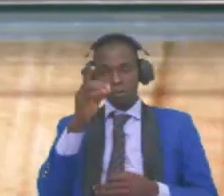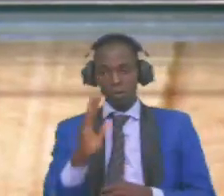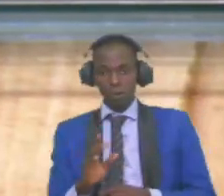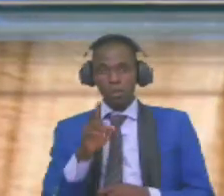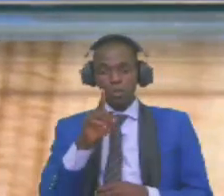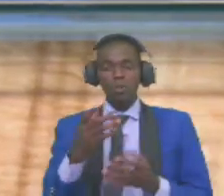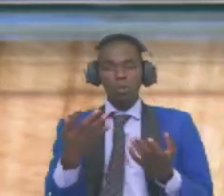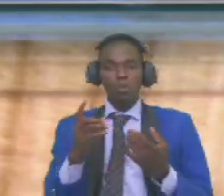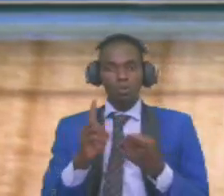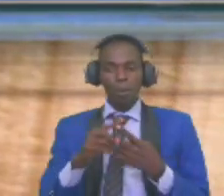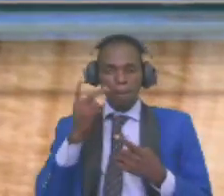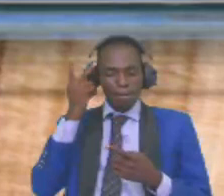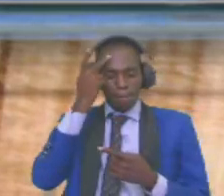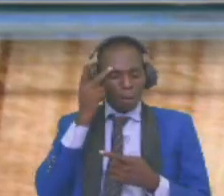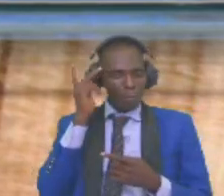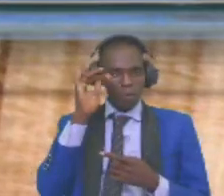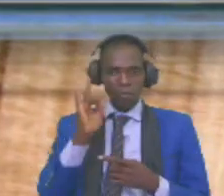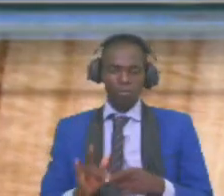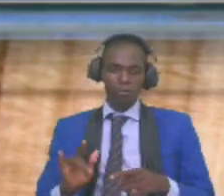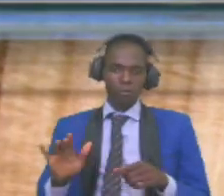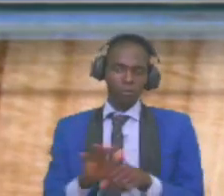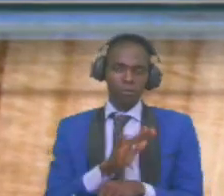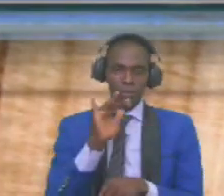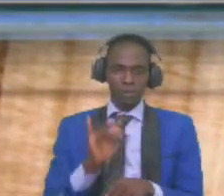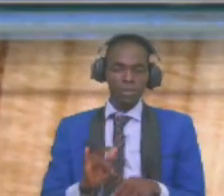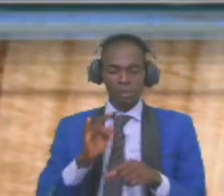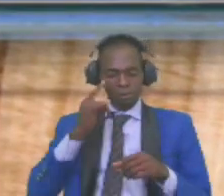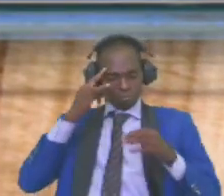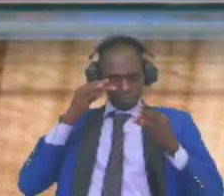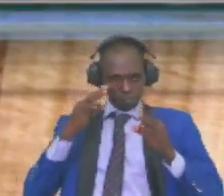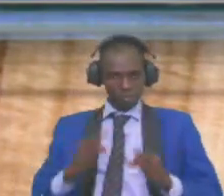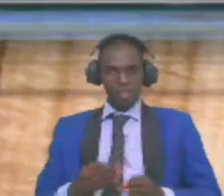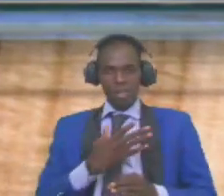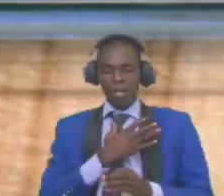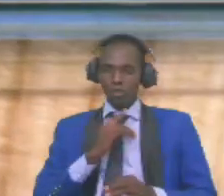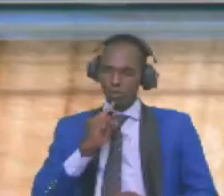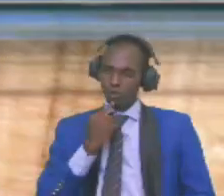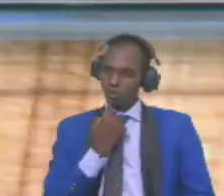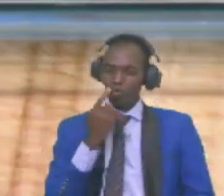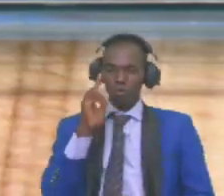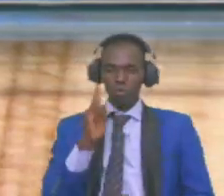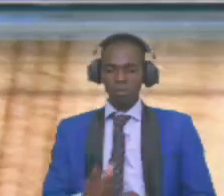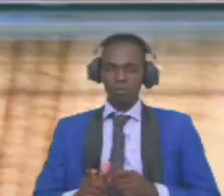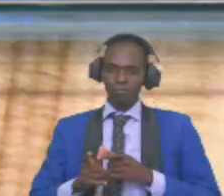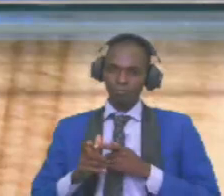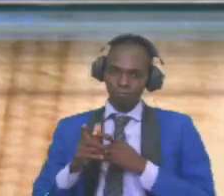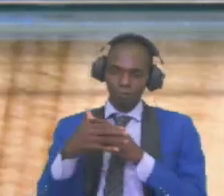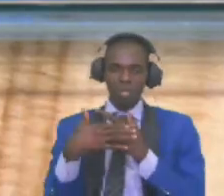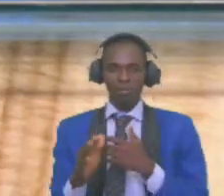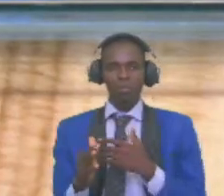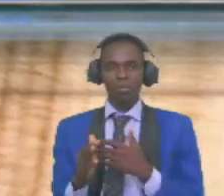vouloir décider et diligemment avec détermination votre